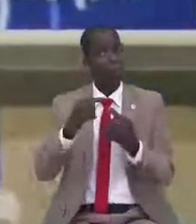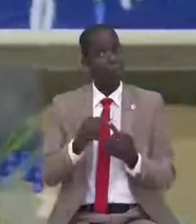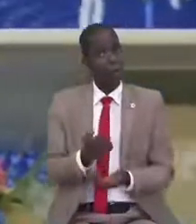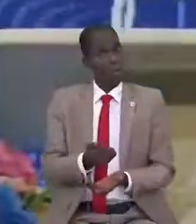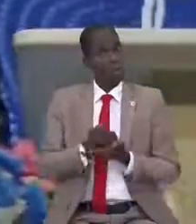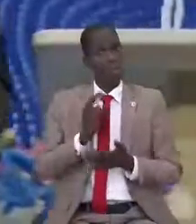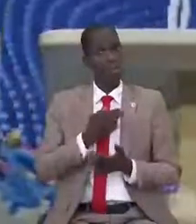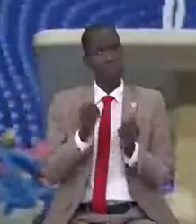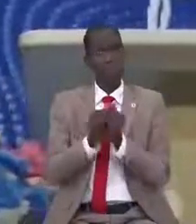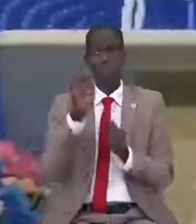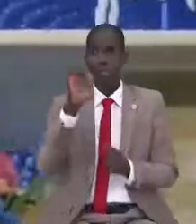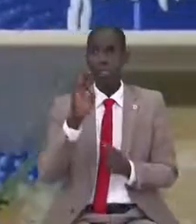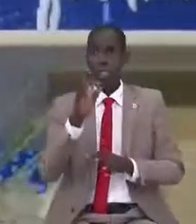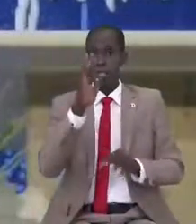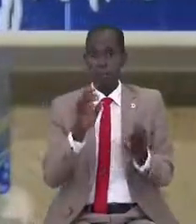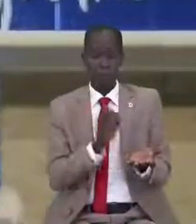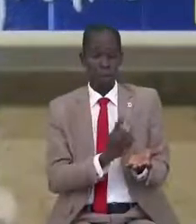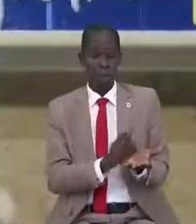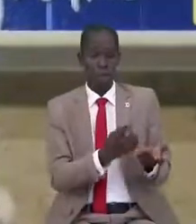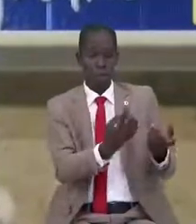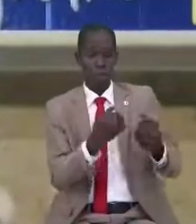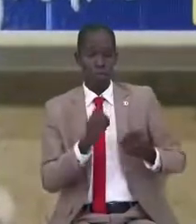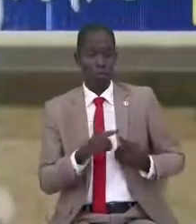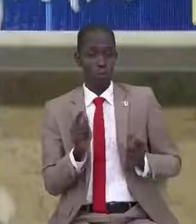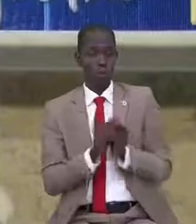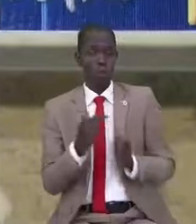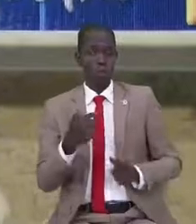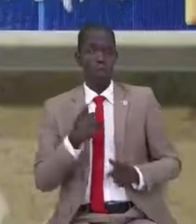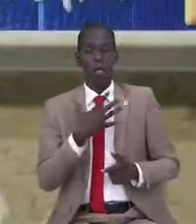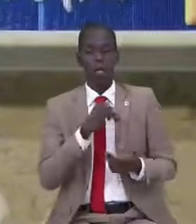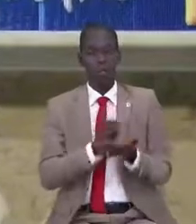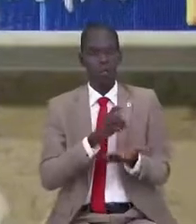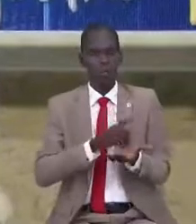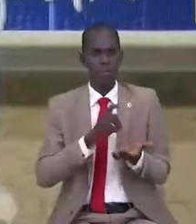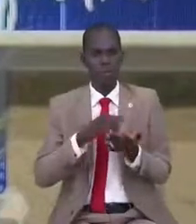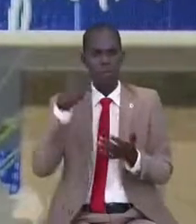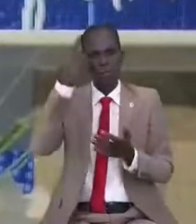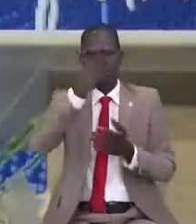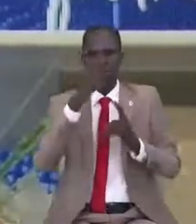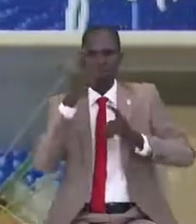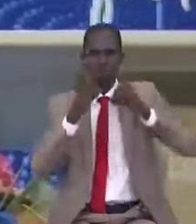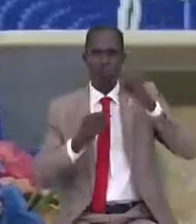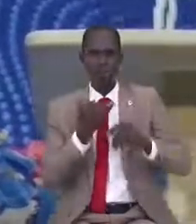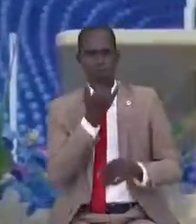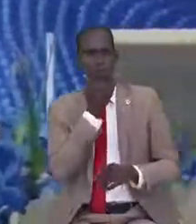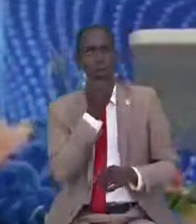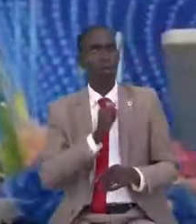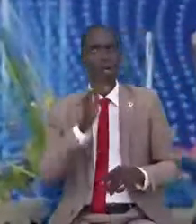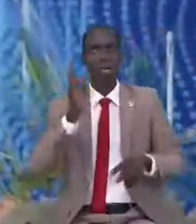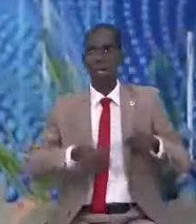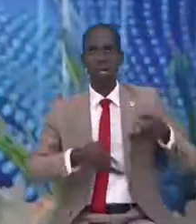nous aider, non? Si le docteur vient pour me traiter, pour me soigner, et il se renfroigne, et